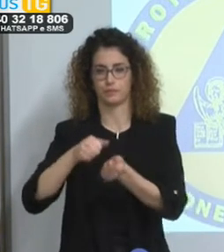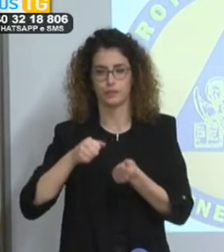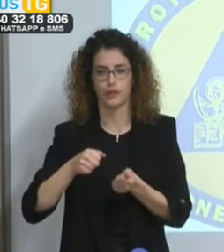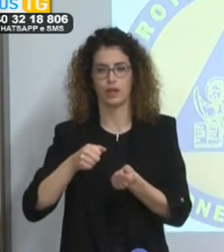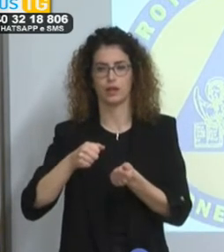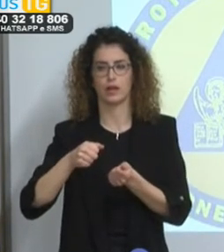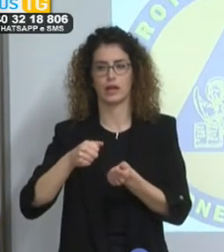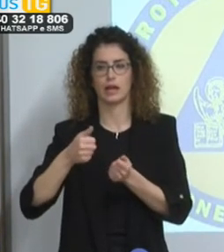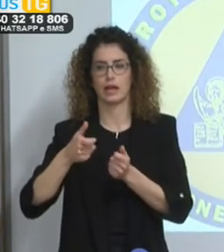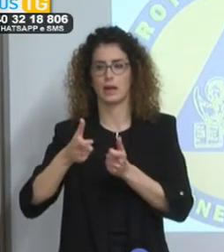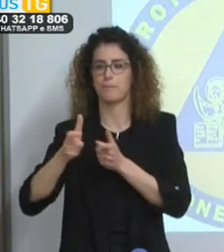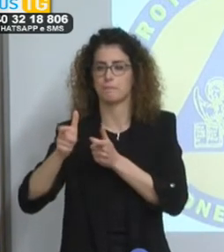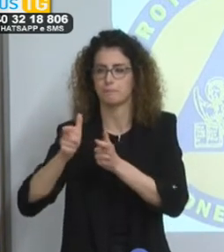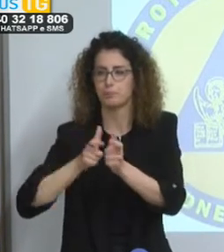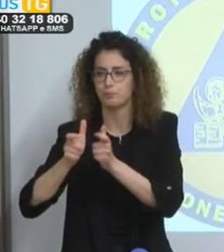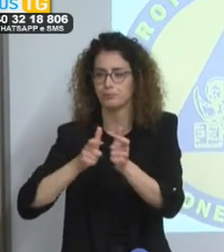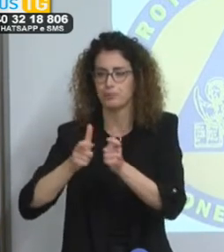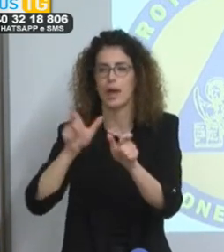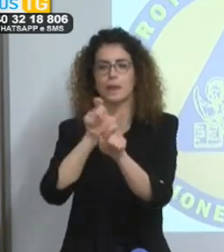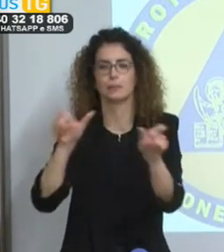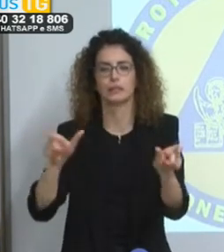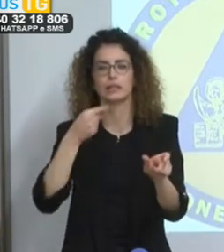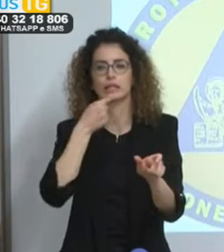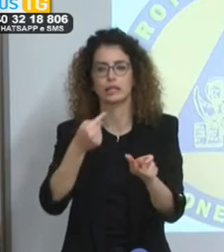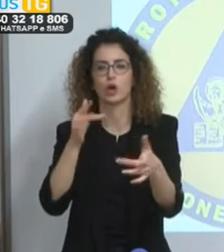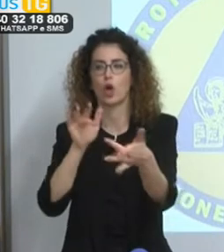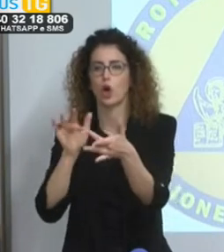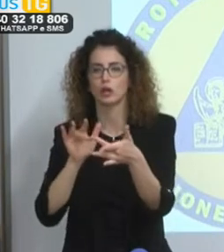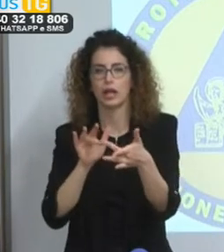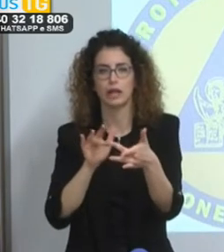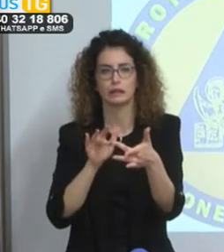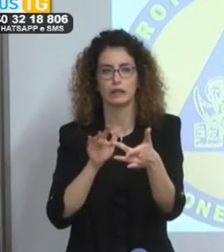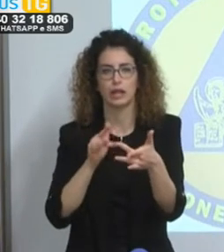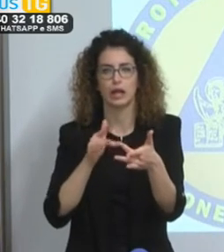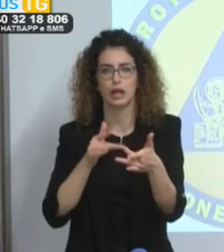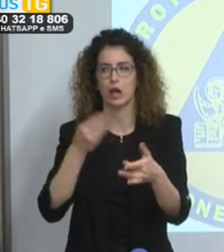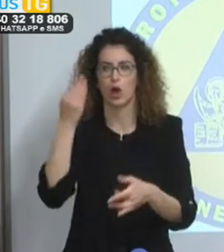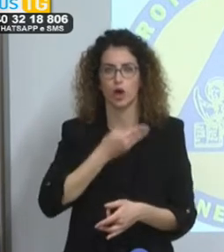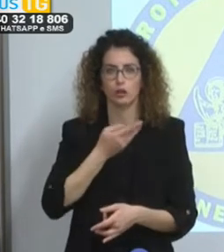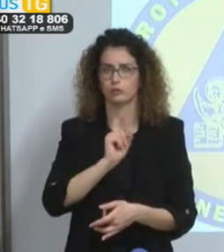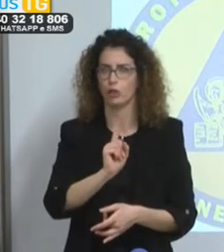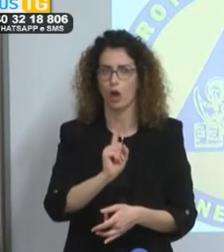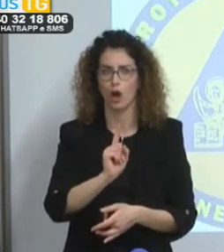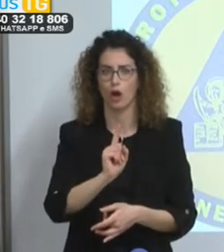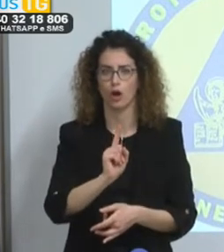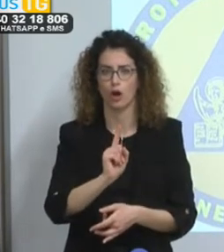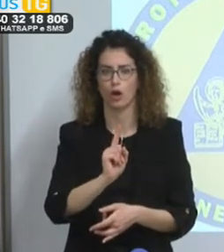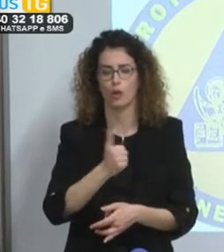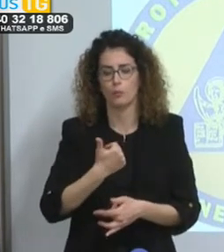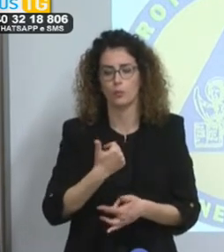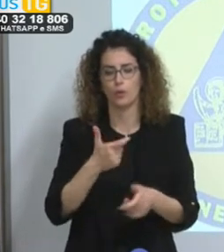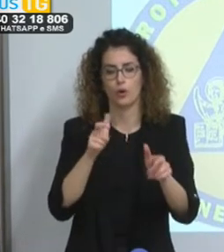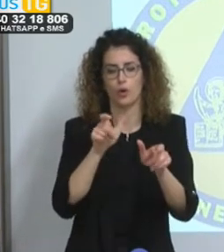convochi questi mediatori, le persone che dicono di avere contatti, non è un reato, se stiamo difendendo la salute